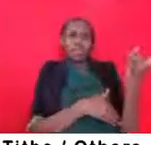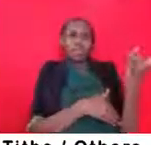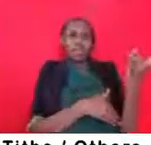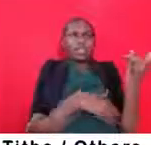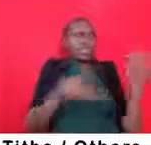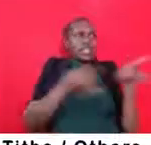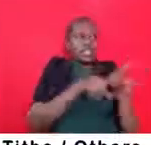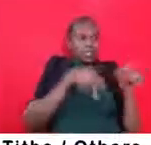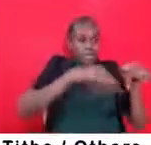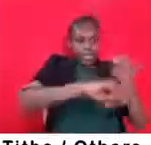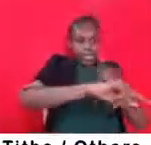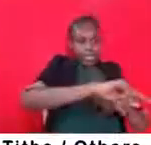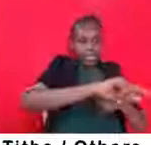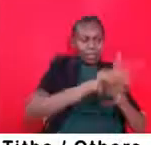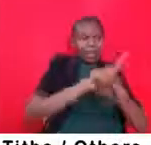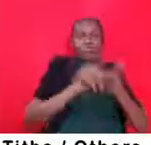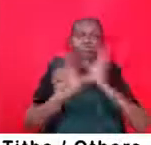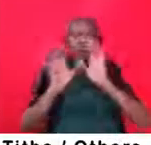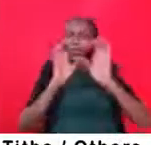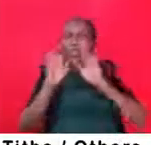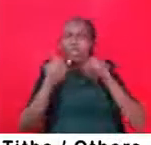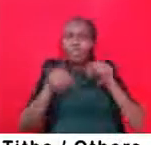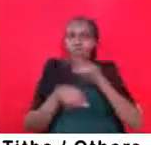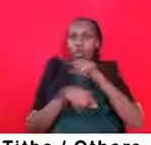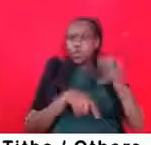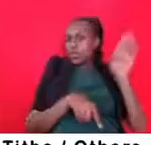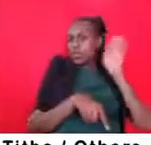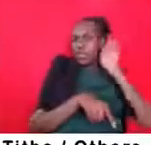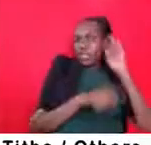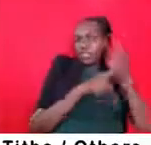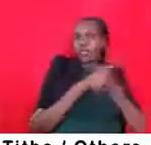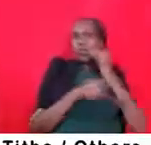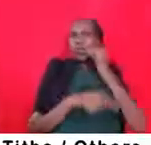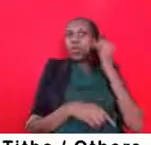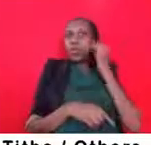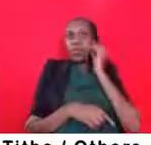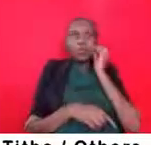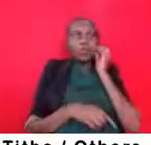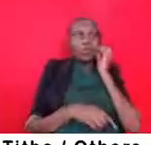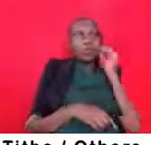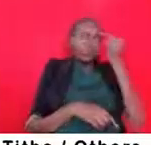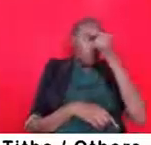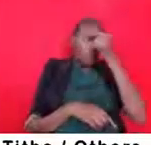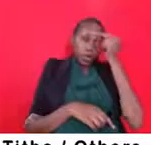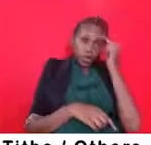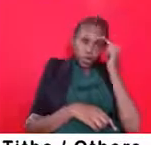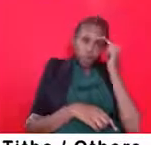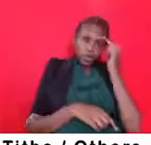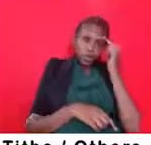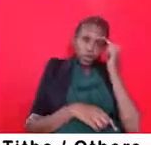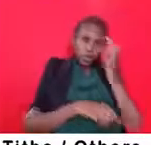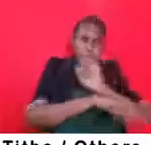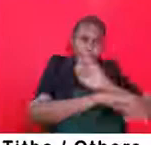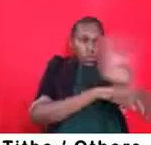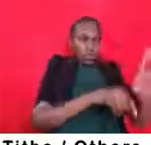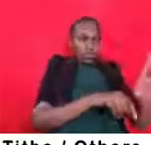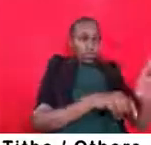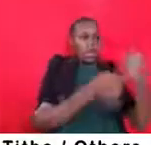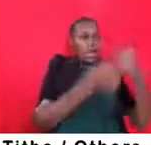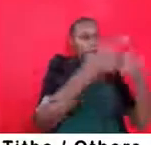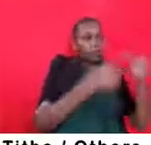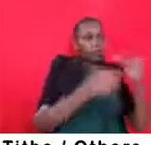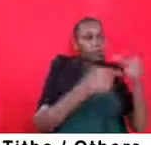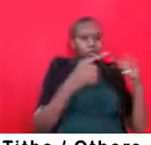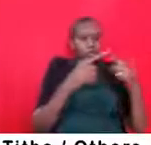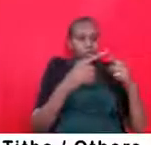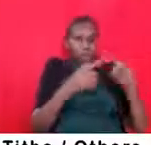hata wakati huu tunapoongea, nyinyi mnanisikiza kutoka nyumbani kwa sababu corona imeingia